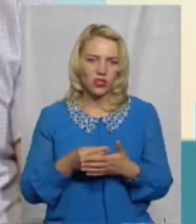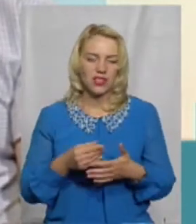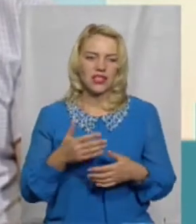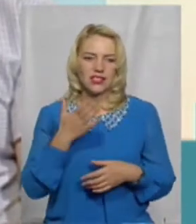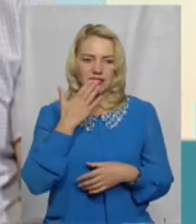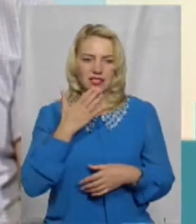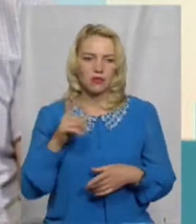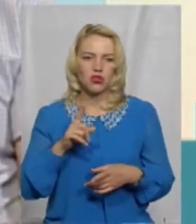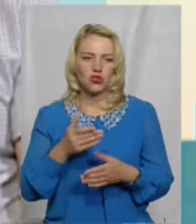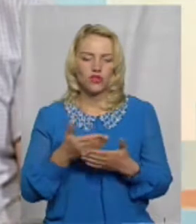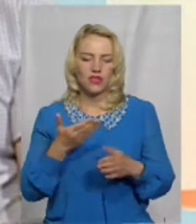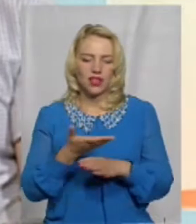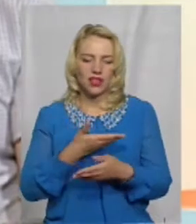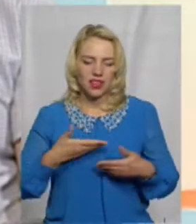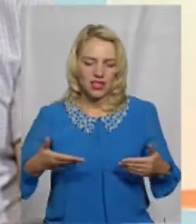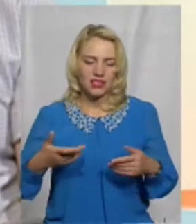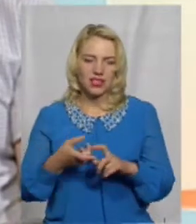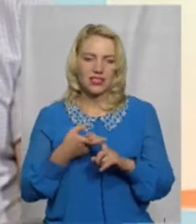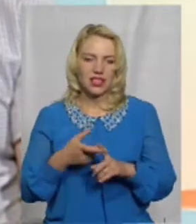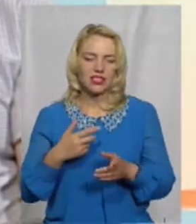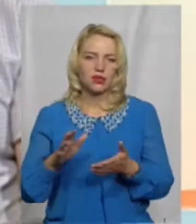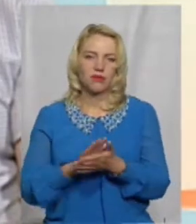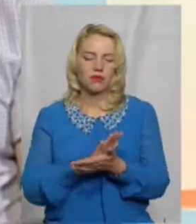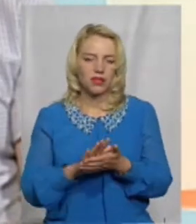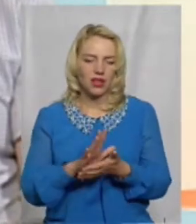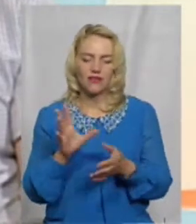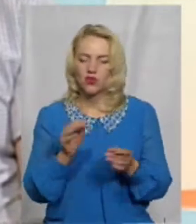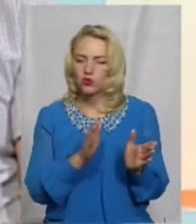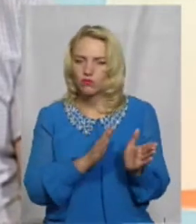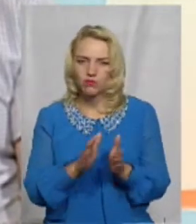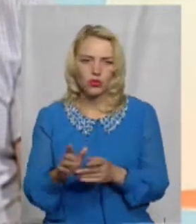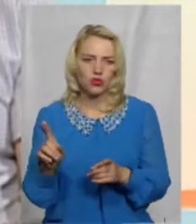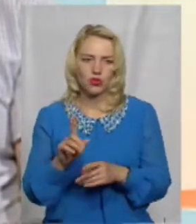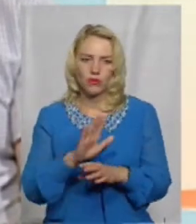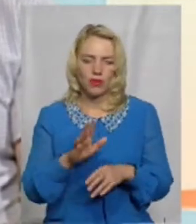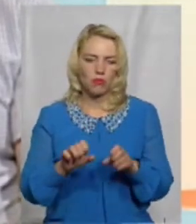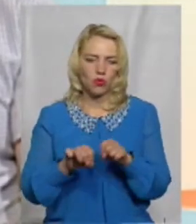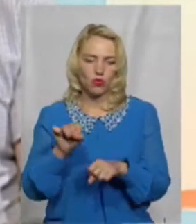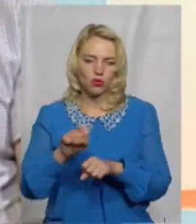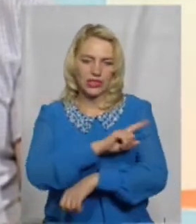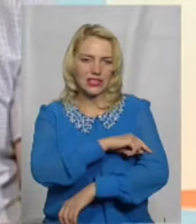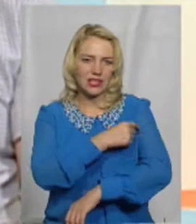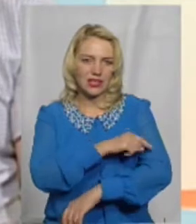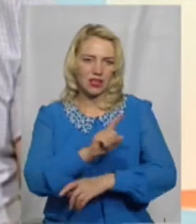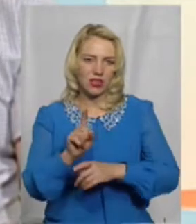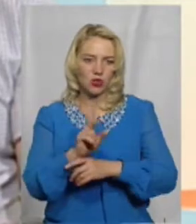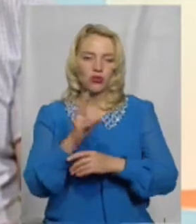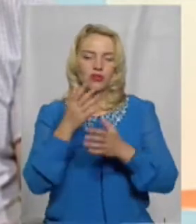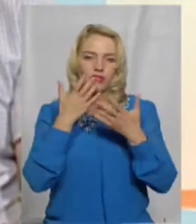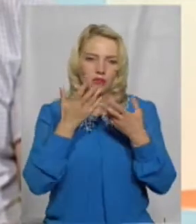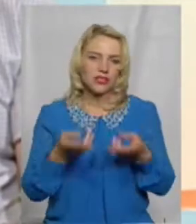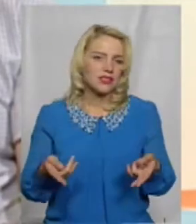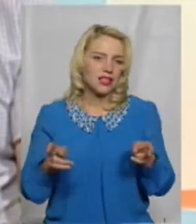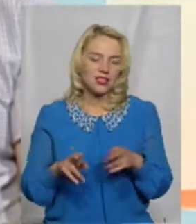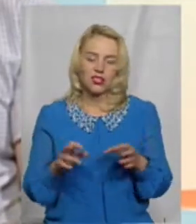що від нас залежить, ми прибираємо, все так само робимо, щоб не порушувати санітарні норми. І, ну, запах лишається,